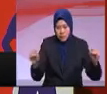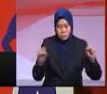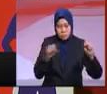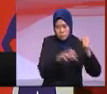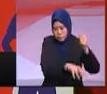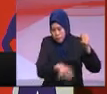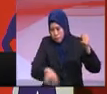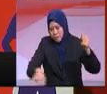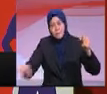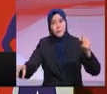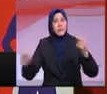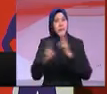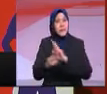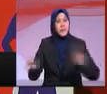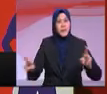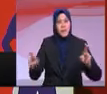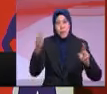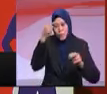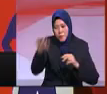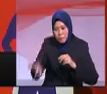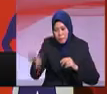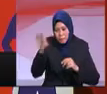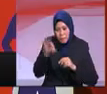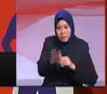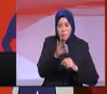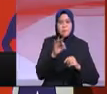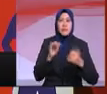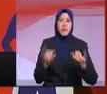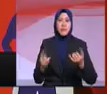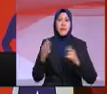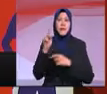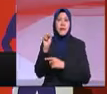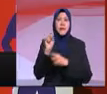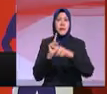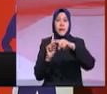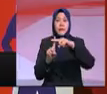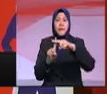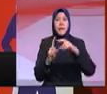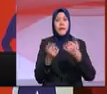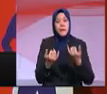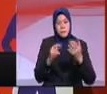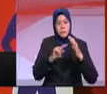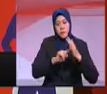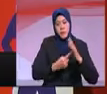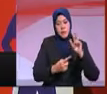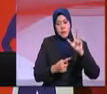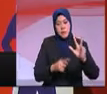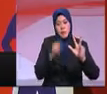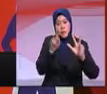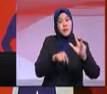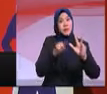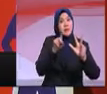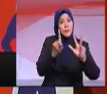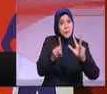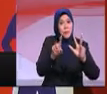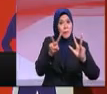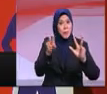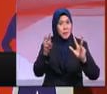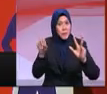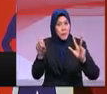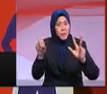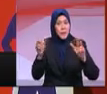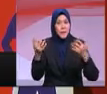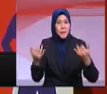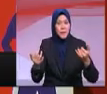hospital-hospital kita untuk mengesan kes-kes yang positif. Dan pada 3 Januari kita melihat kepada